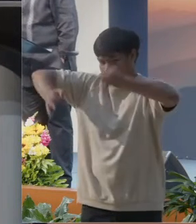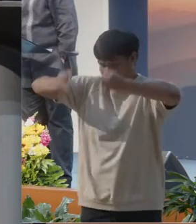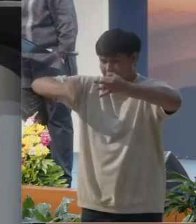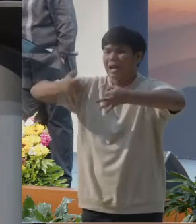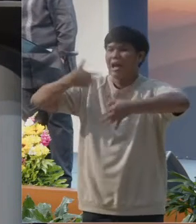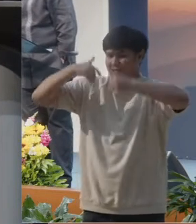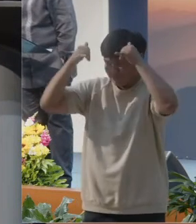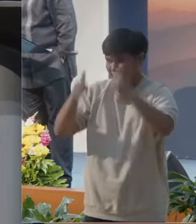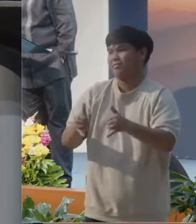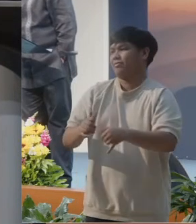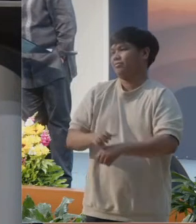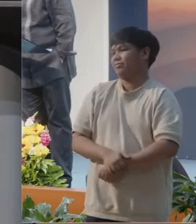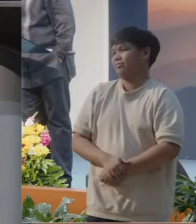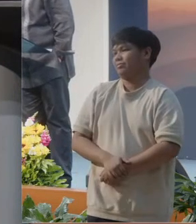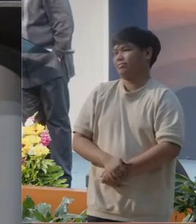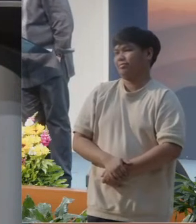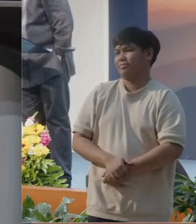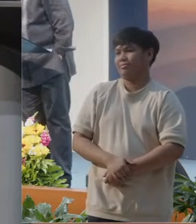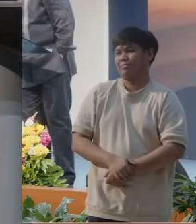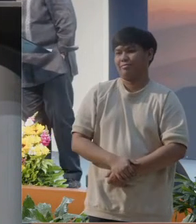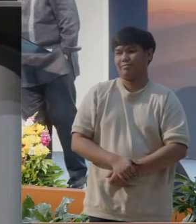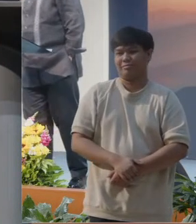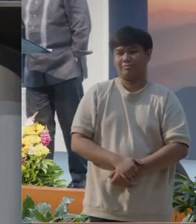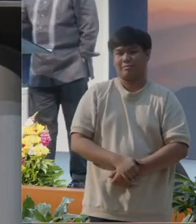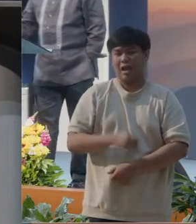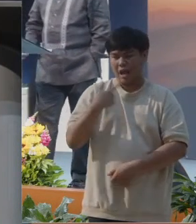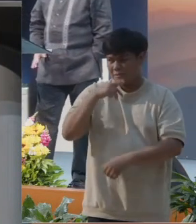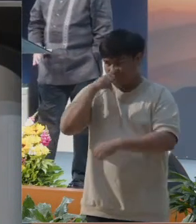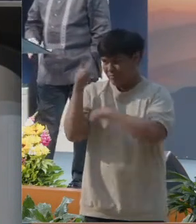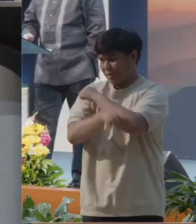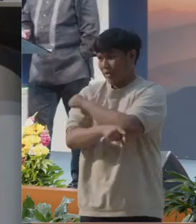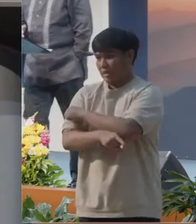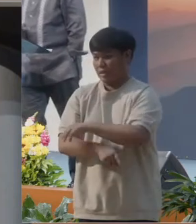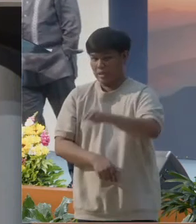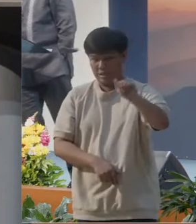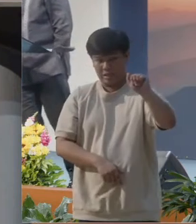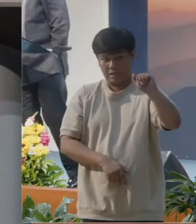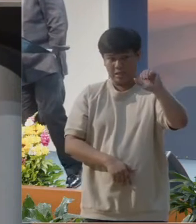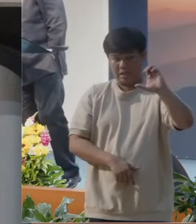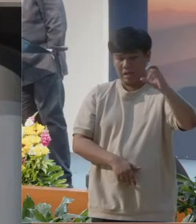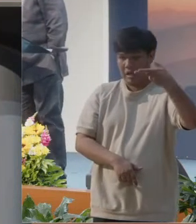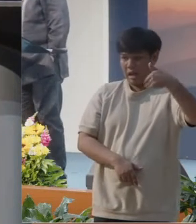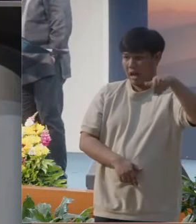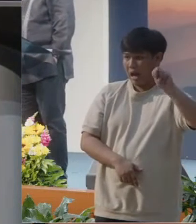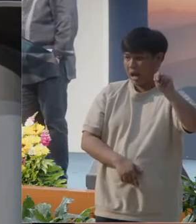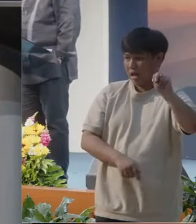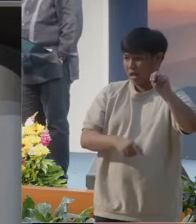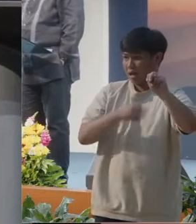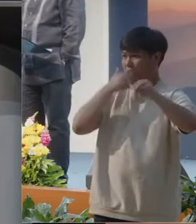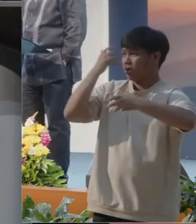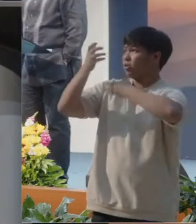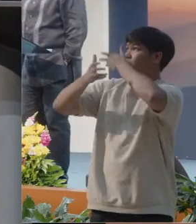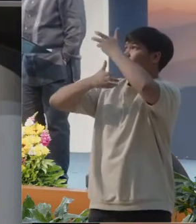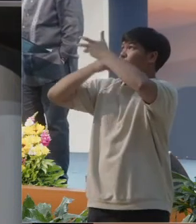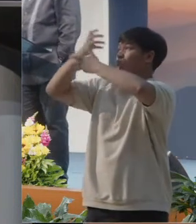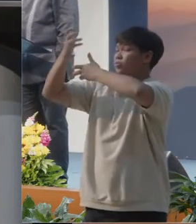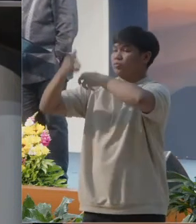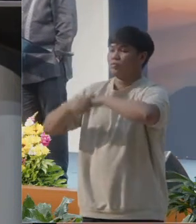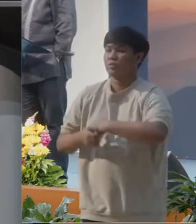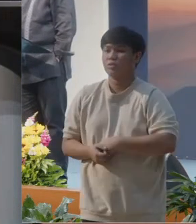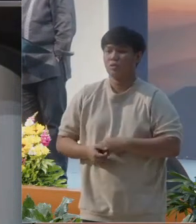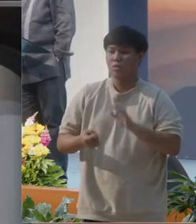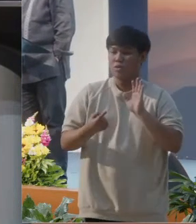May katarungan po ang Diyos. Sa pag-amin ay napatunayan